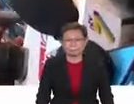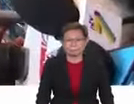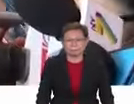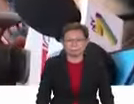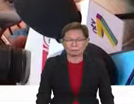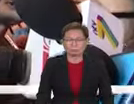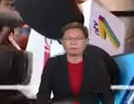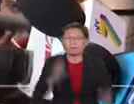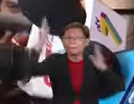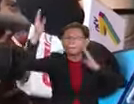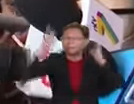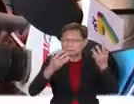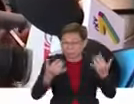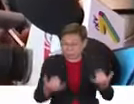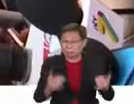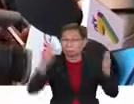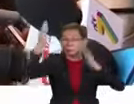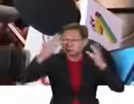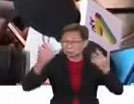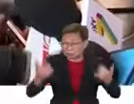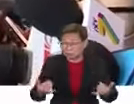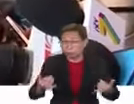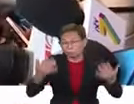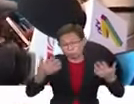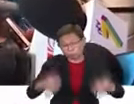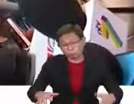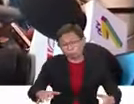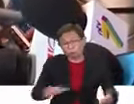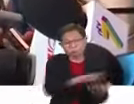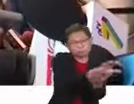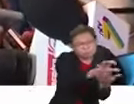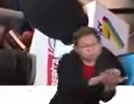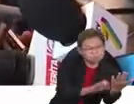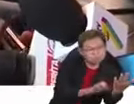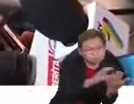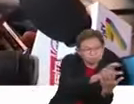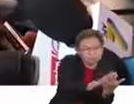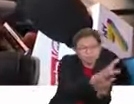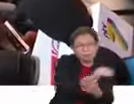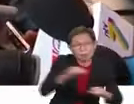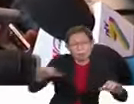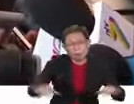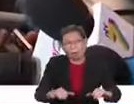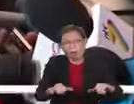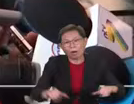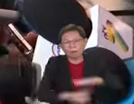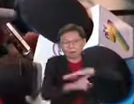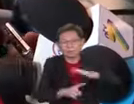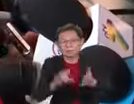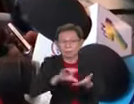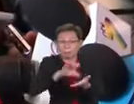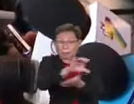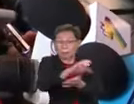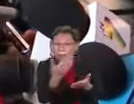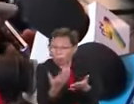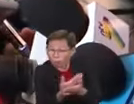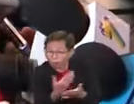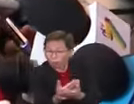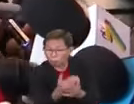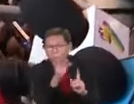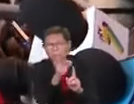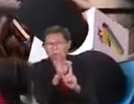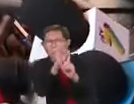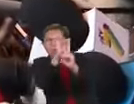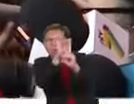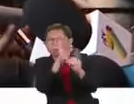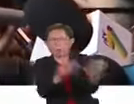Dan Malaysia hari ini pun telah pun menggubal dan melaksanakan dasar pelaburan baru yang